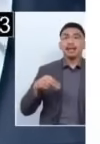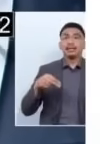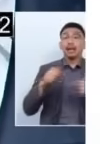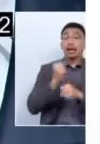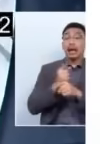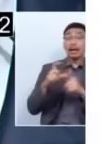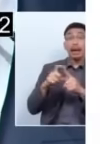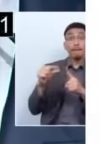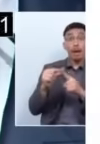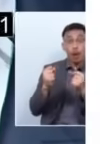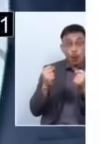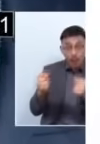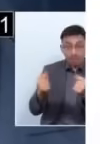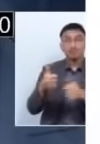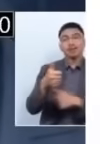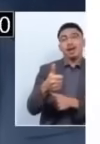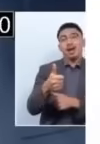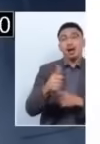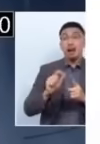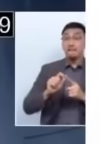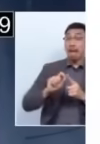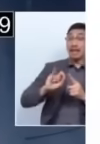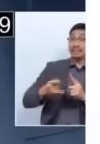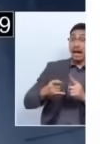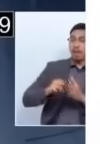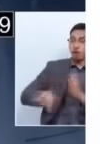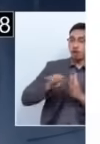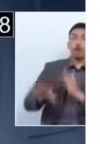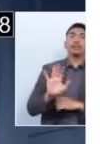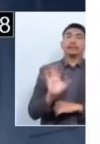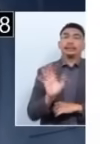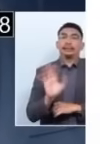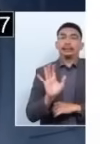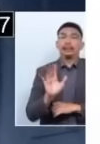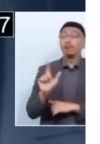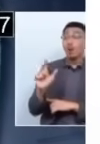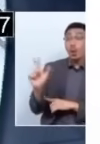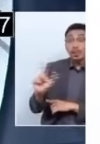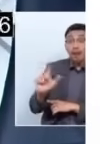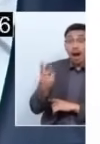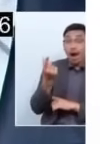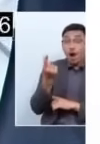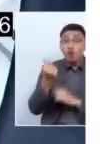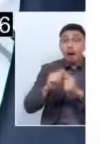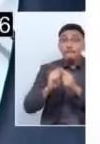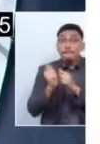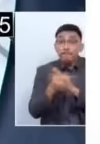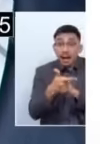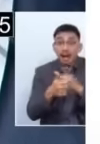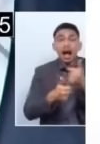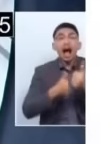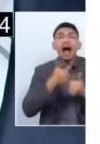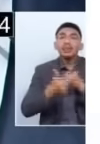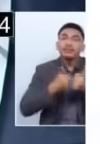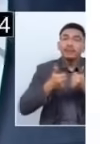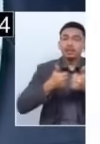kecewa, bahkan gresulong, grundel, kadang melawan ya. Kalau dalam kontestasi